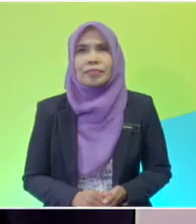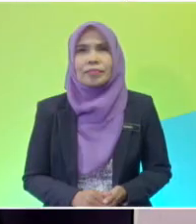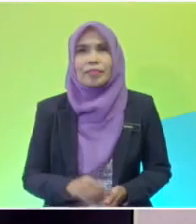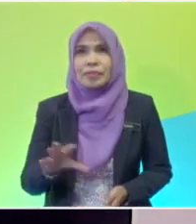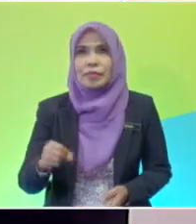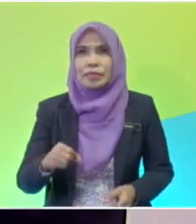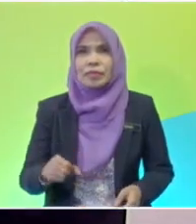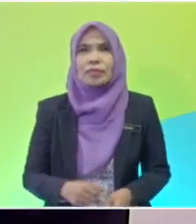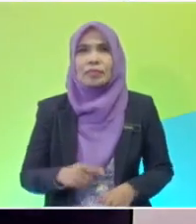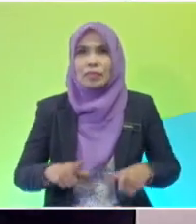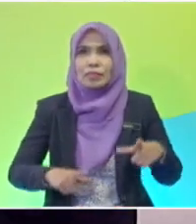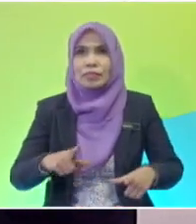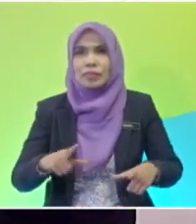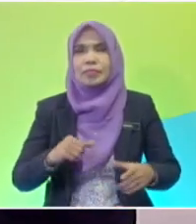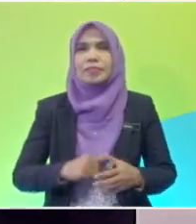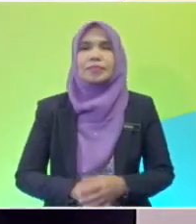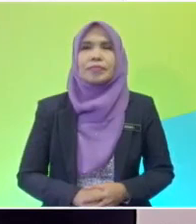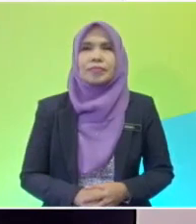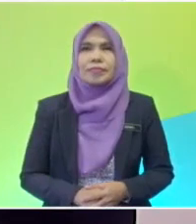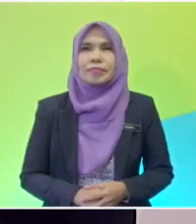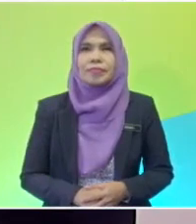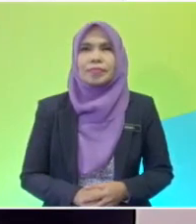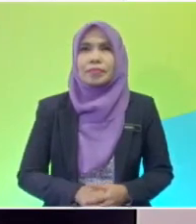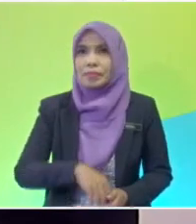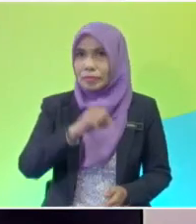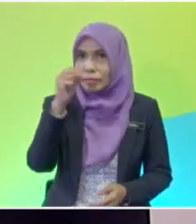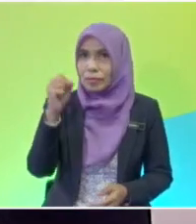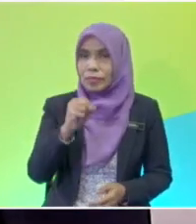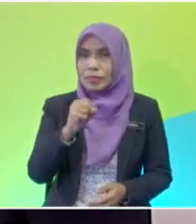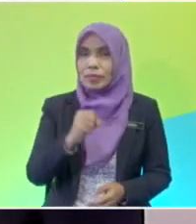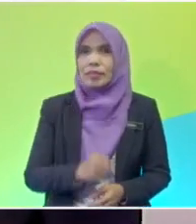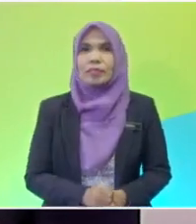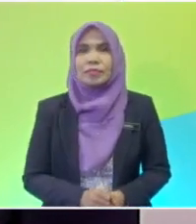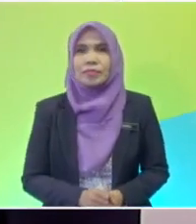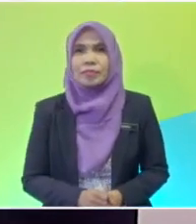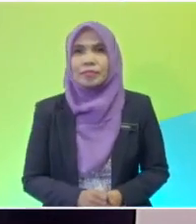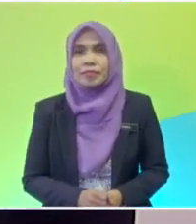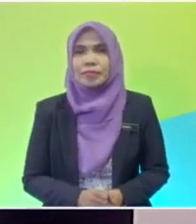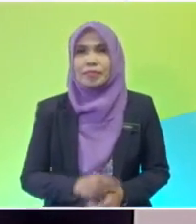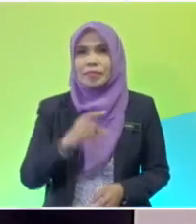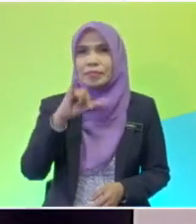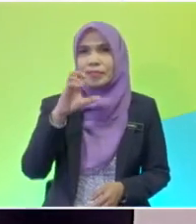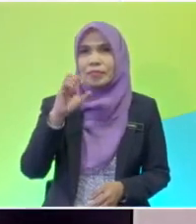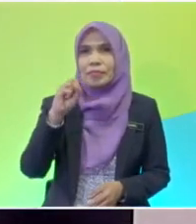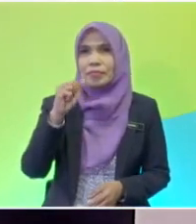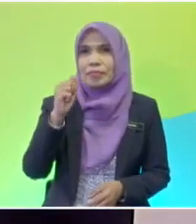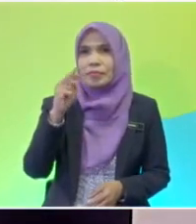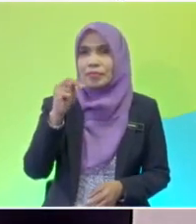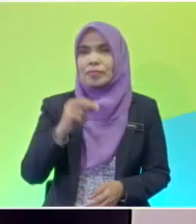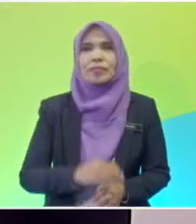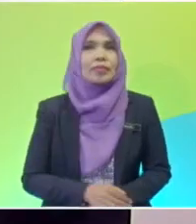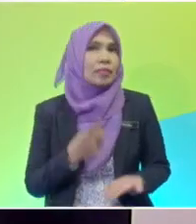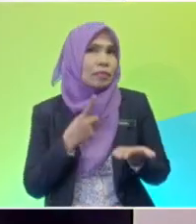menggunakan eee soalna desain ataupun ee berbincang secara fisika dan sebagainya ah kita menggunakan pertamanya menggunakan